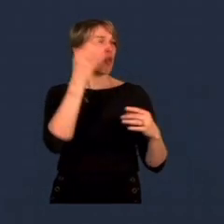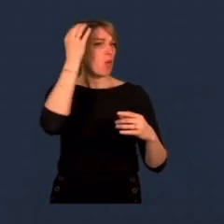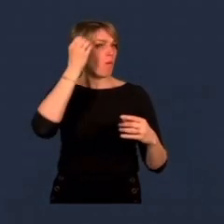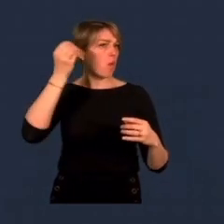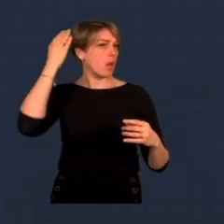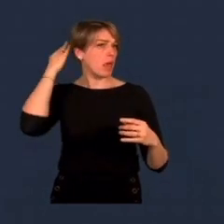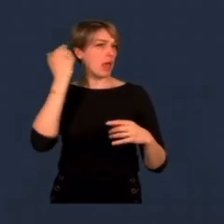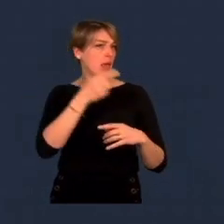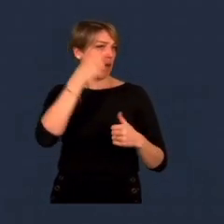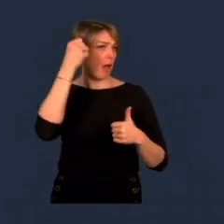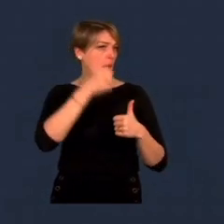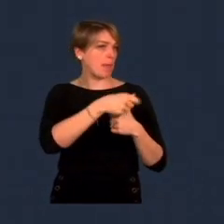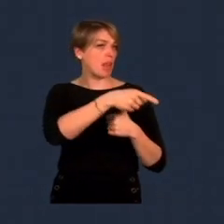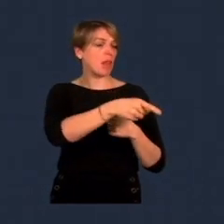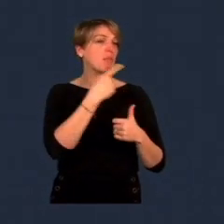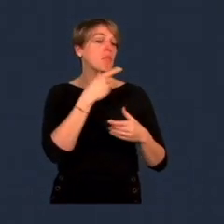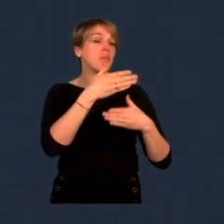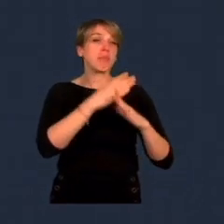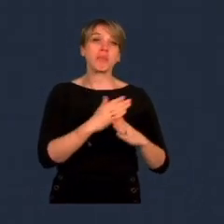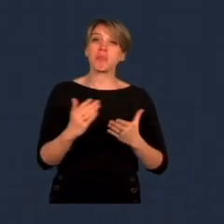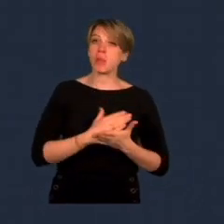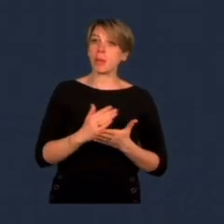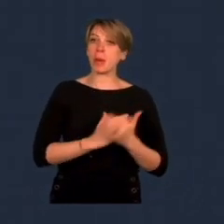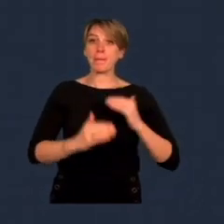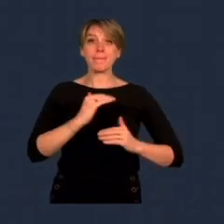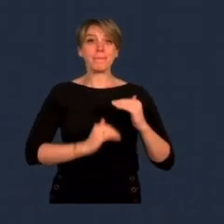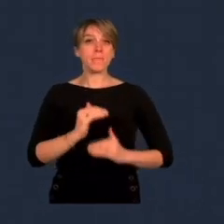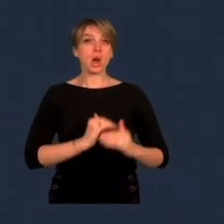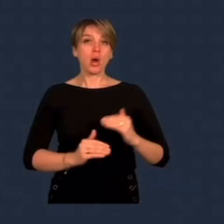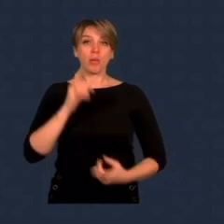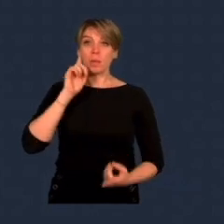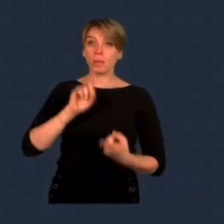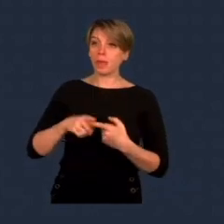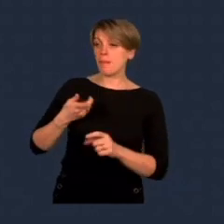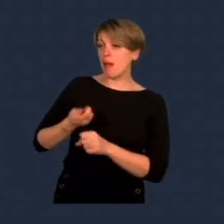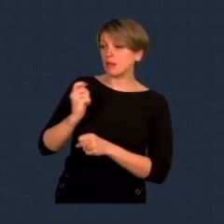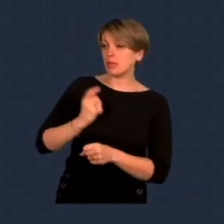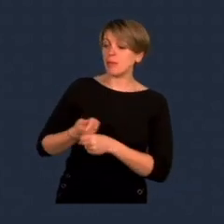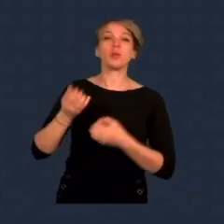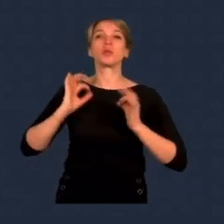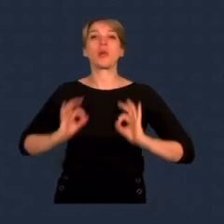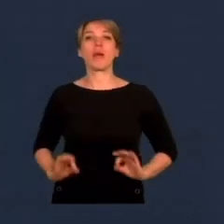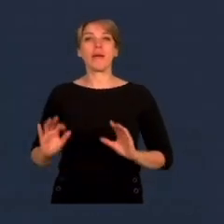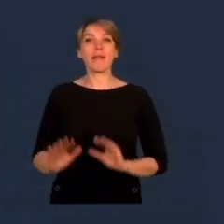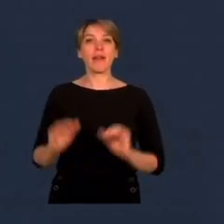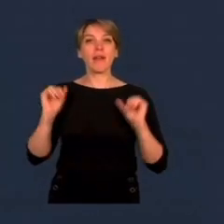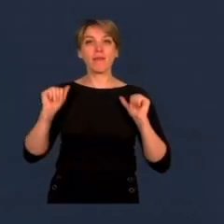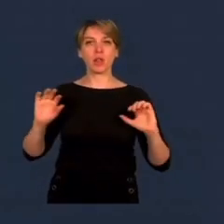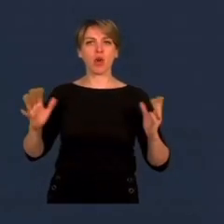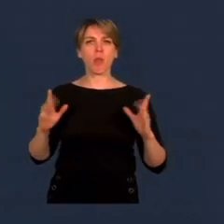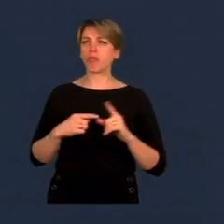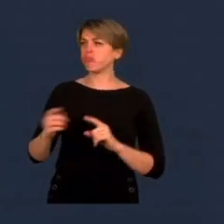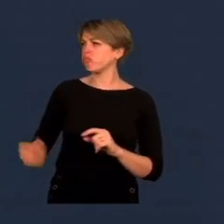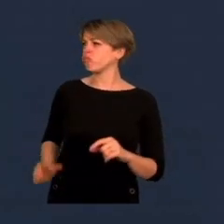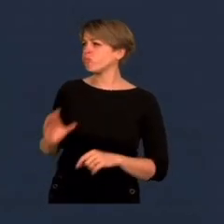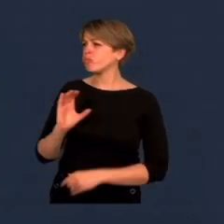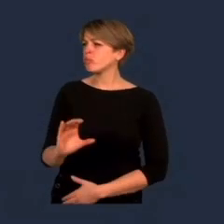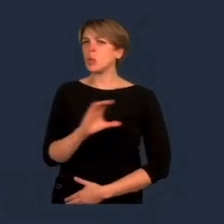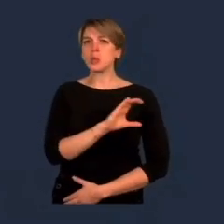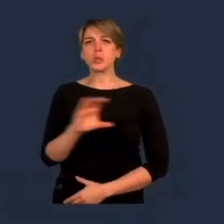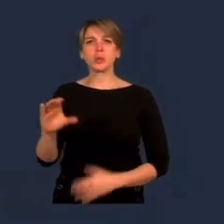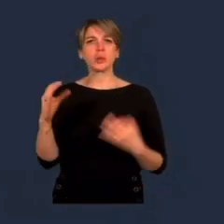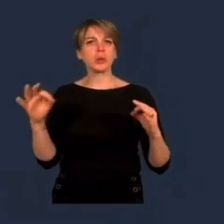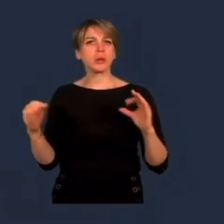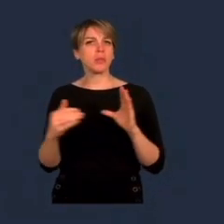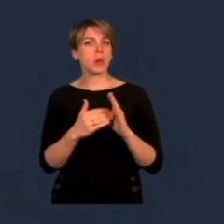avait établi un plan de lutte contre le harcèlement scolaire. On avait alloué une certaine somme, 110 000 euros si